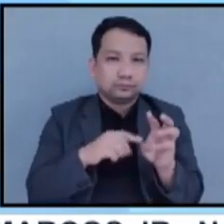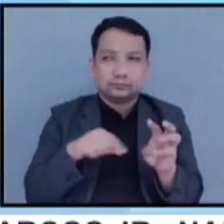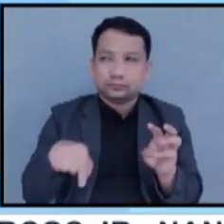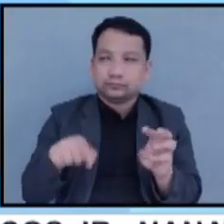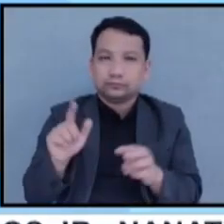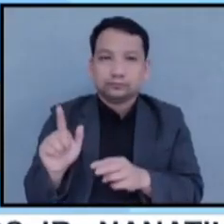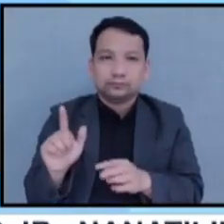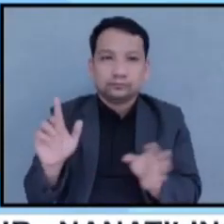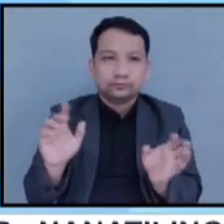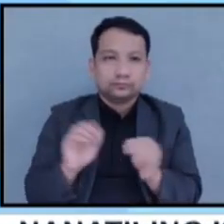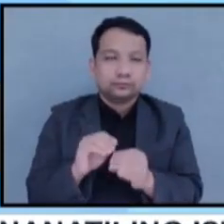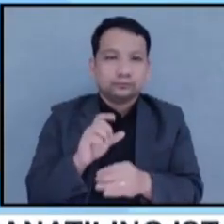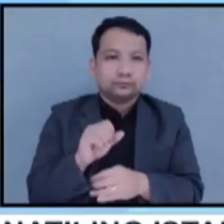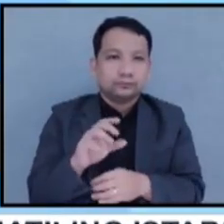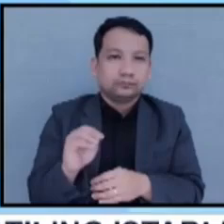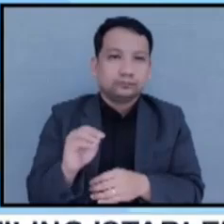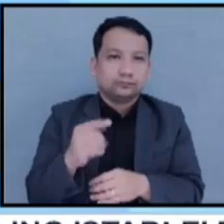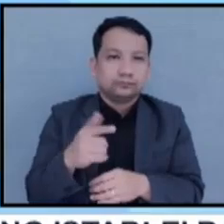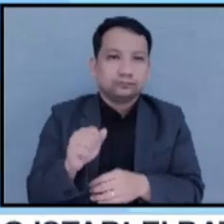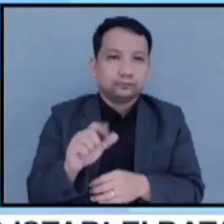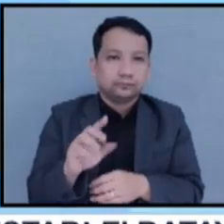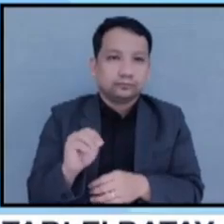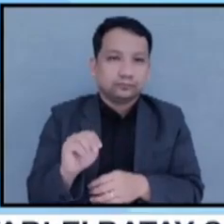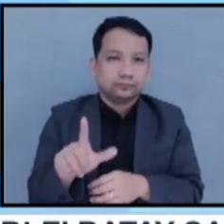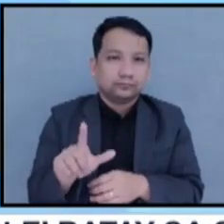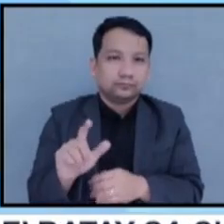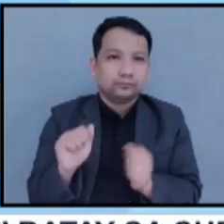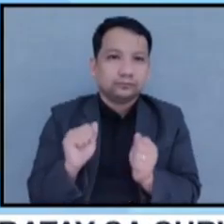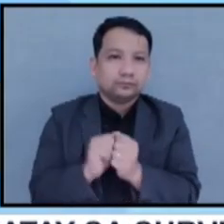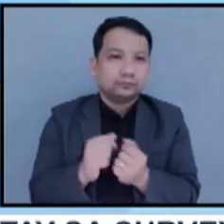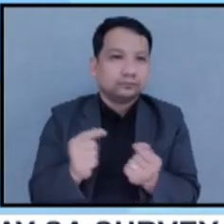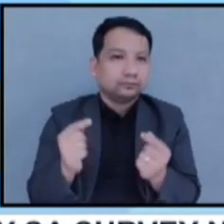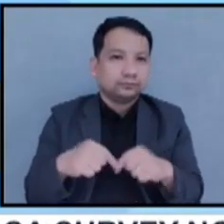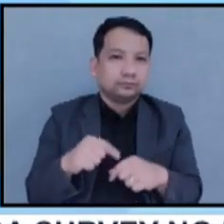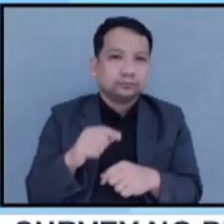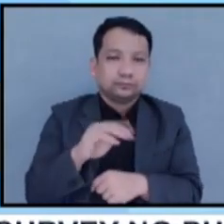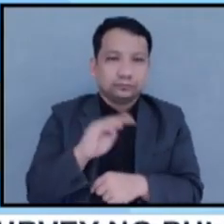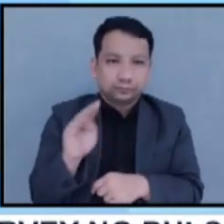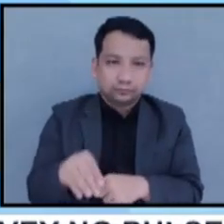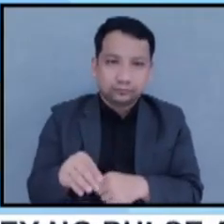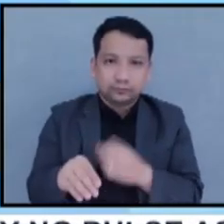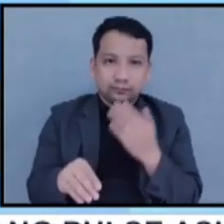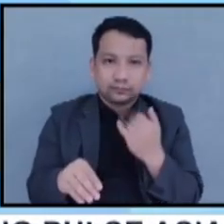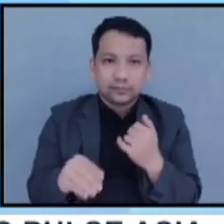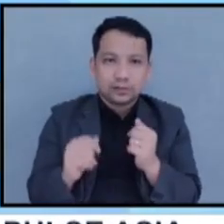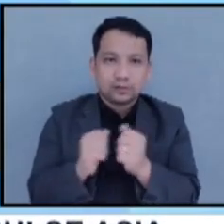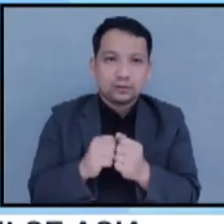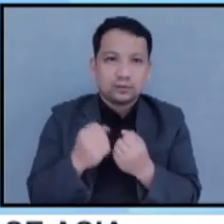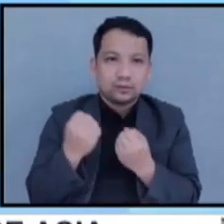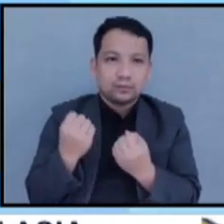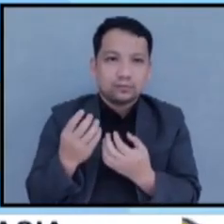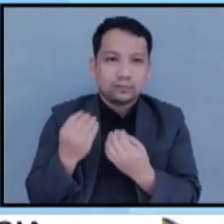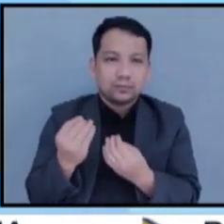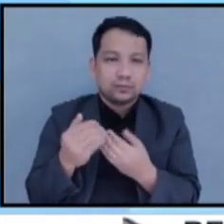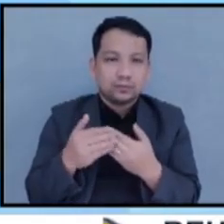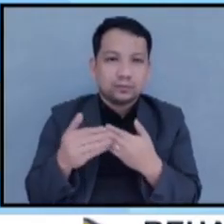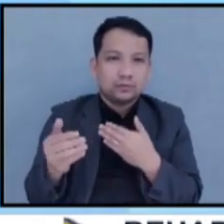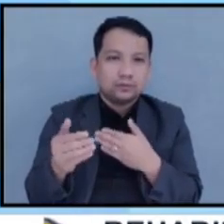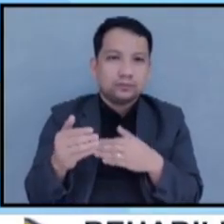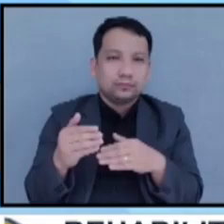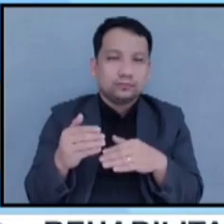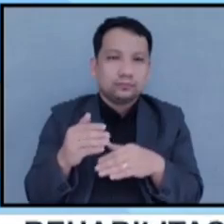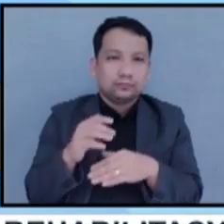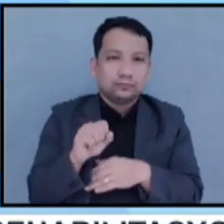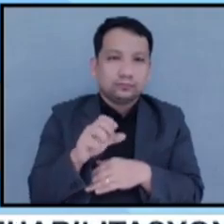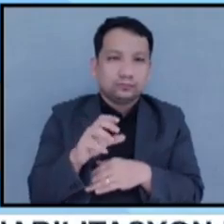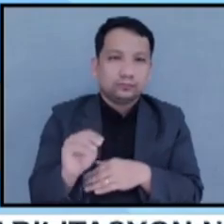SM Mega Mall. Ginagawa po ito sa Manila dahil alam natin marami po ang foot traffic dito po sa